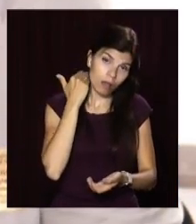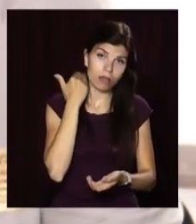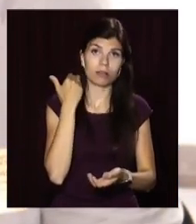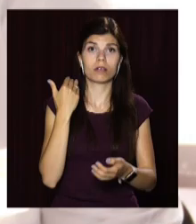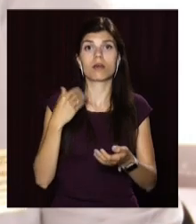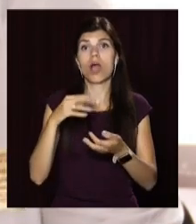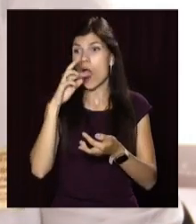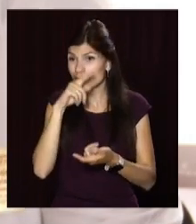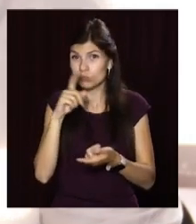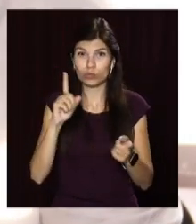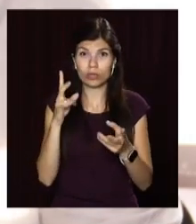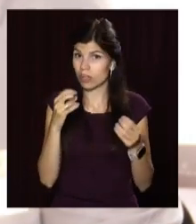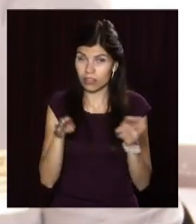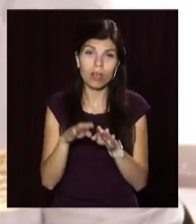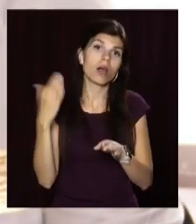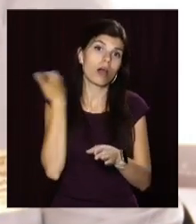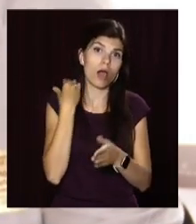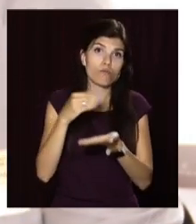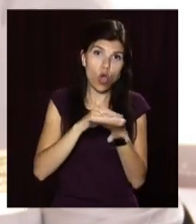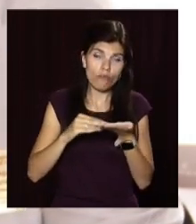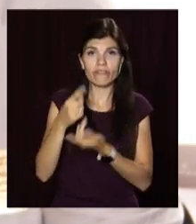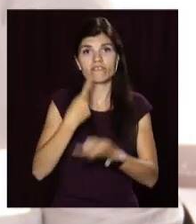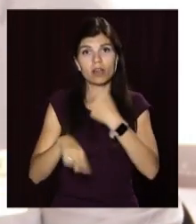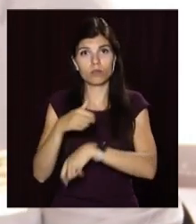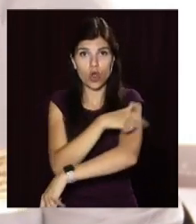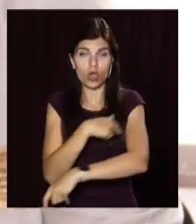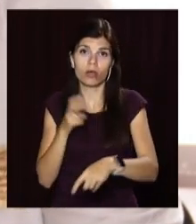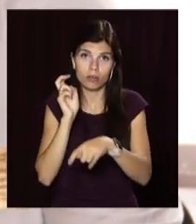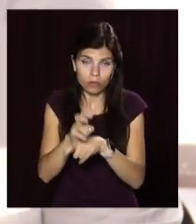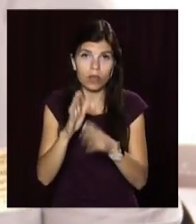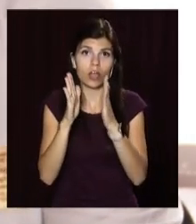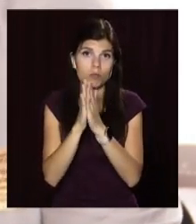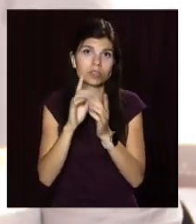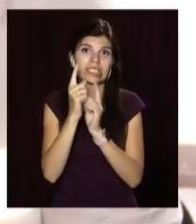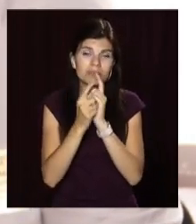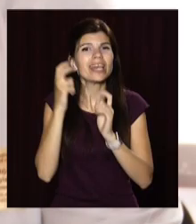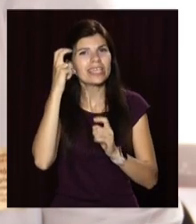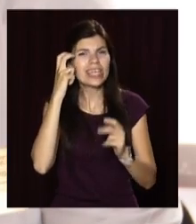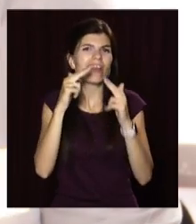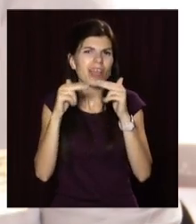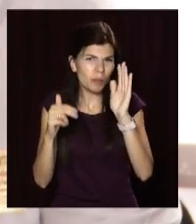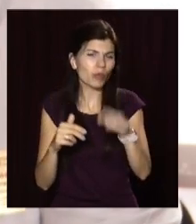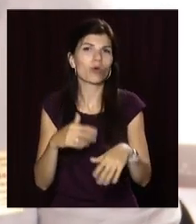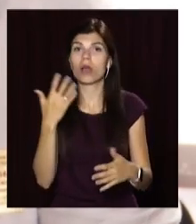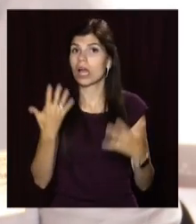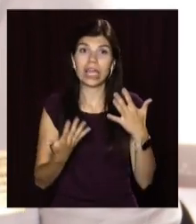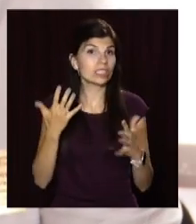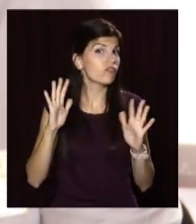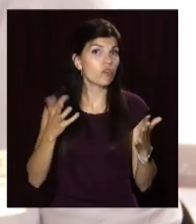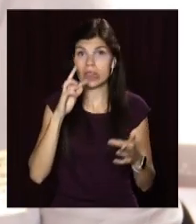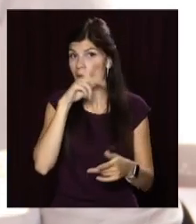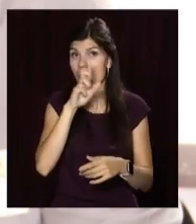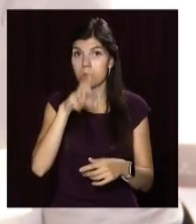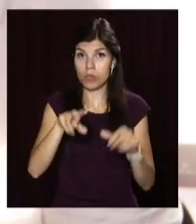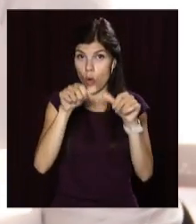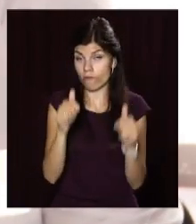з цими помилками повертатися повторно в ці медичні учреждення в Київ, Дніпропетровськ, якщо там неправильно оформлений